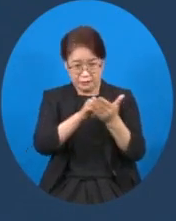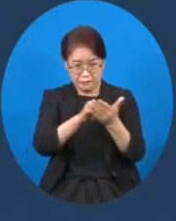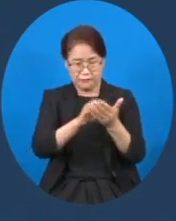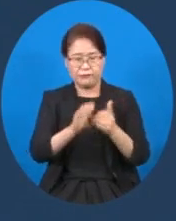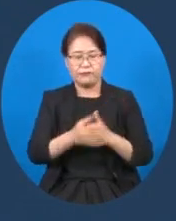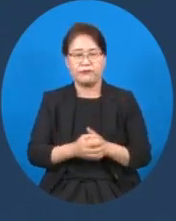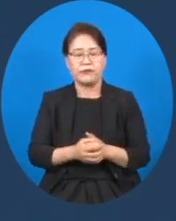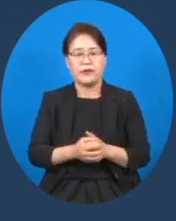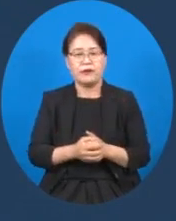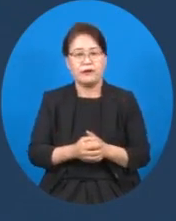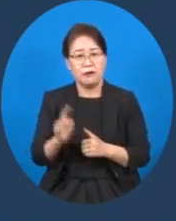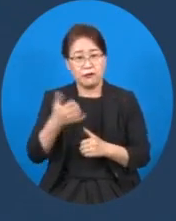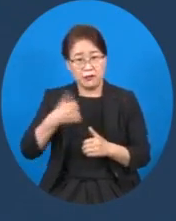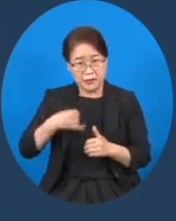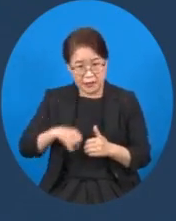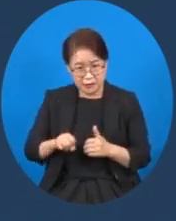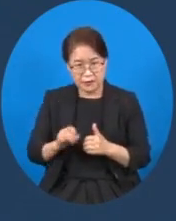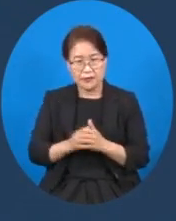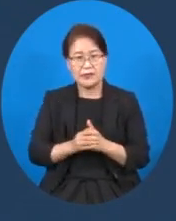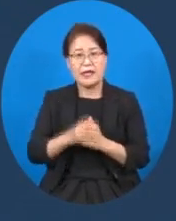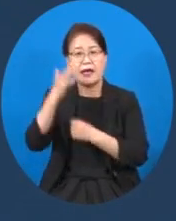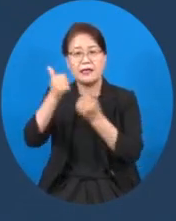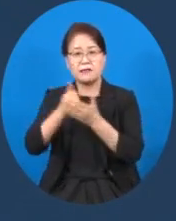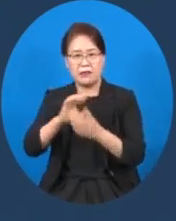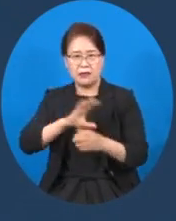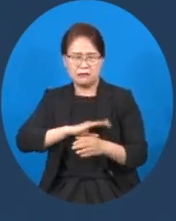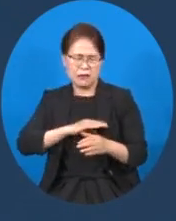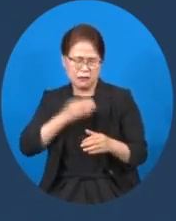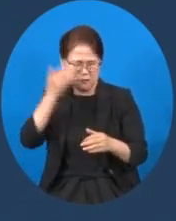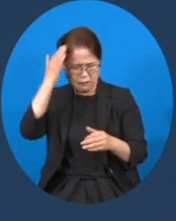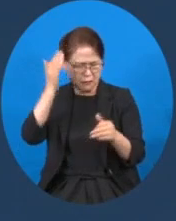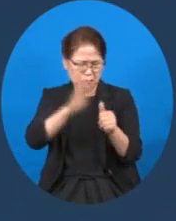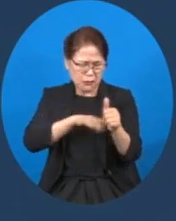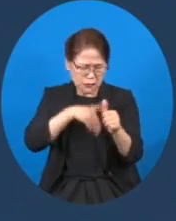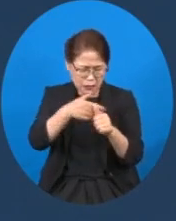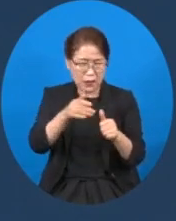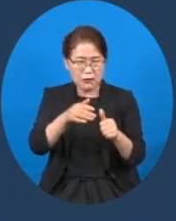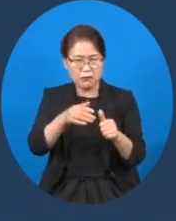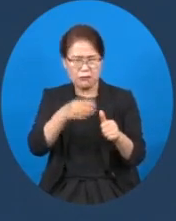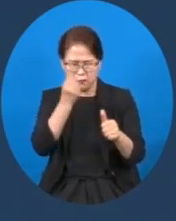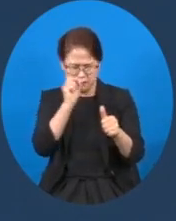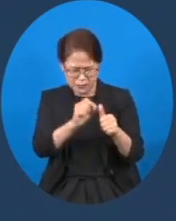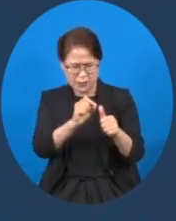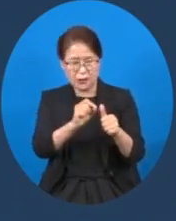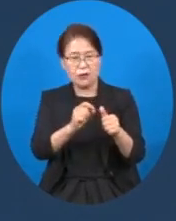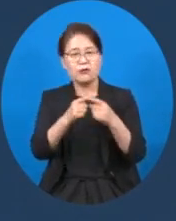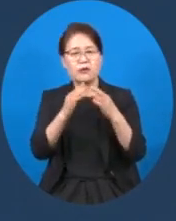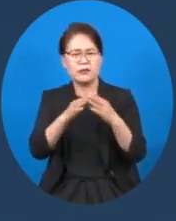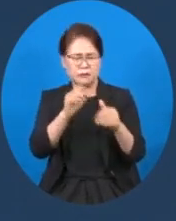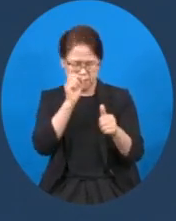아니, 어떤 자녀는요, 하나님의 이름을 모독하고 도리어 교회를 핍박하고